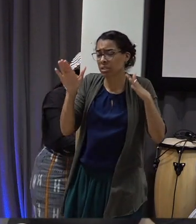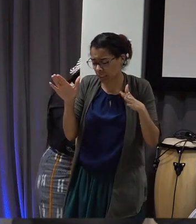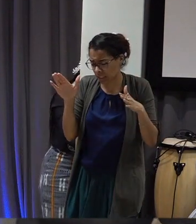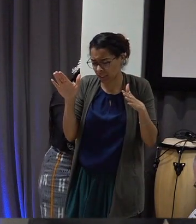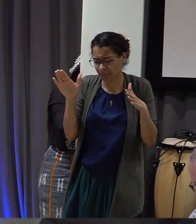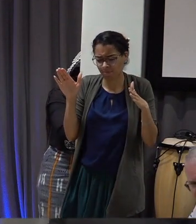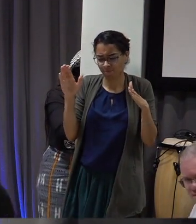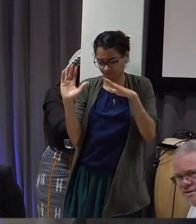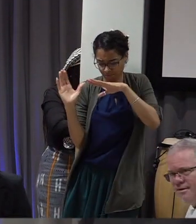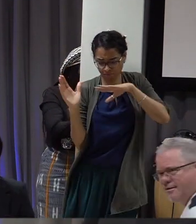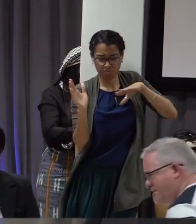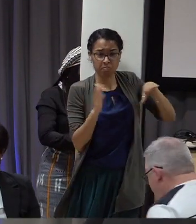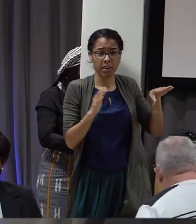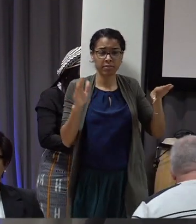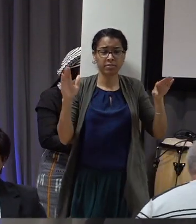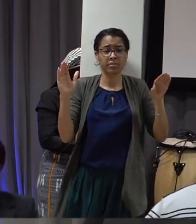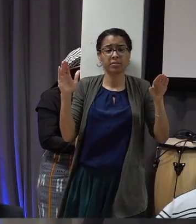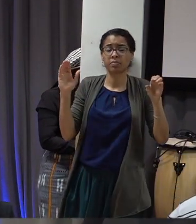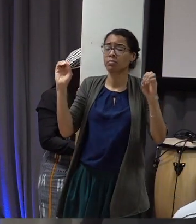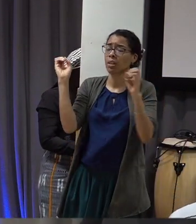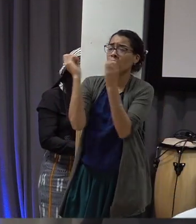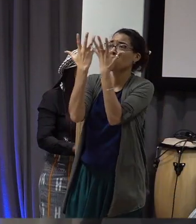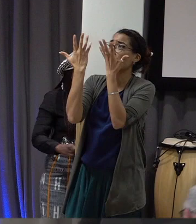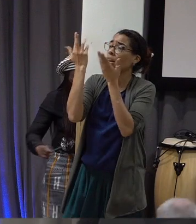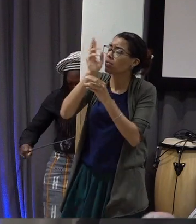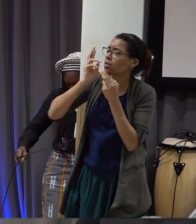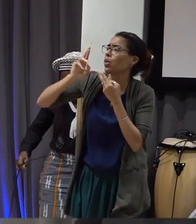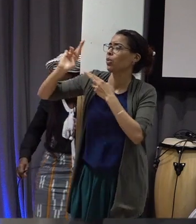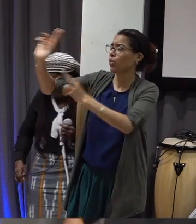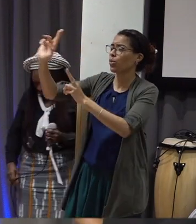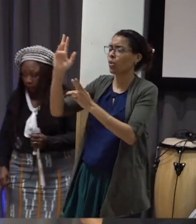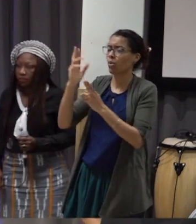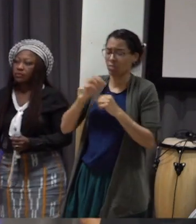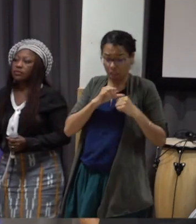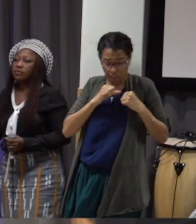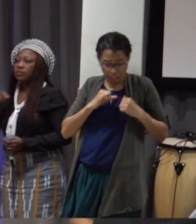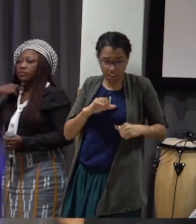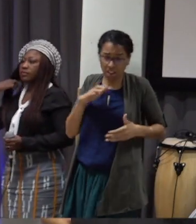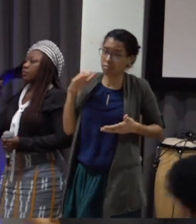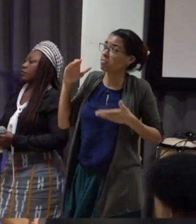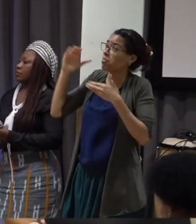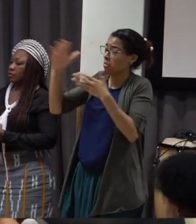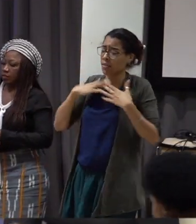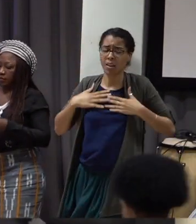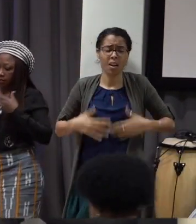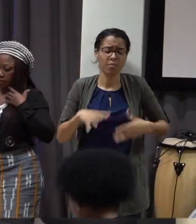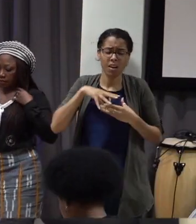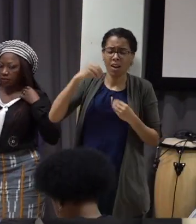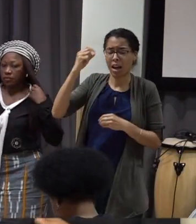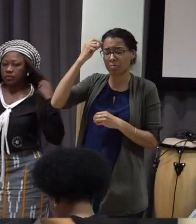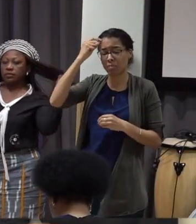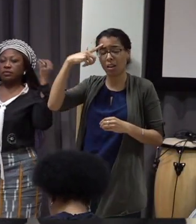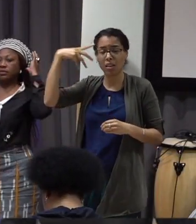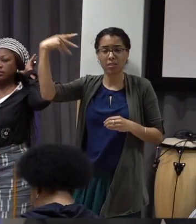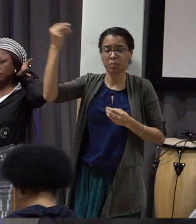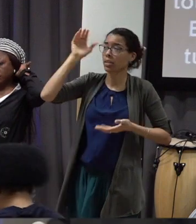ta gloire. Je veux te rendre ma vie. Je veux te rendre mon cœur. Je veux te rendre mon corps, mon âme, mon esprit.